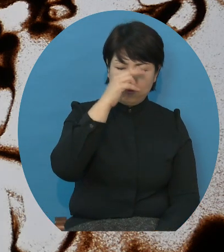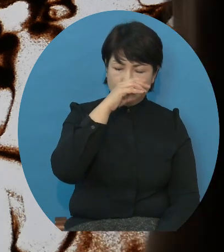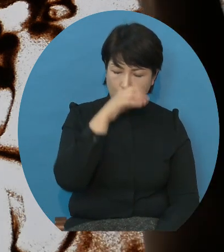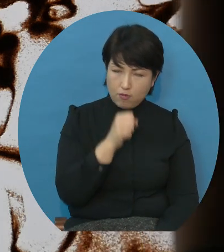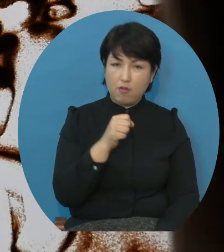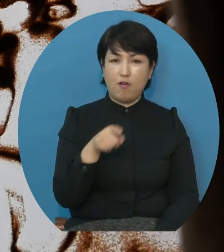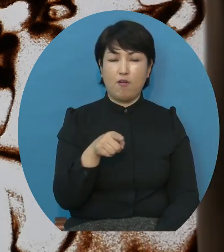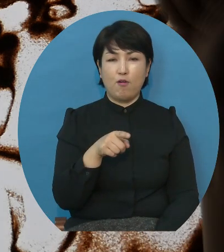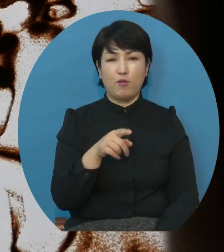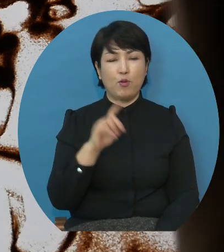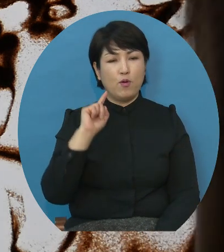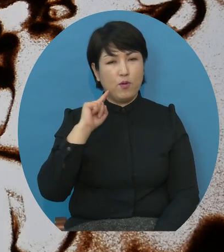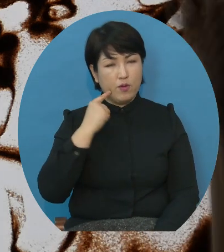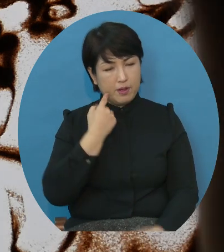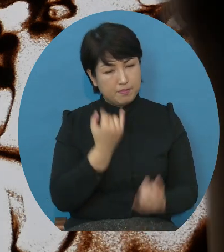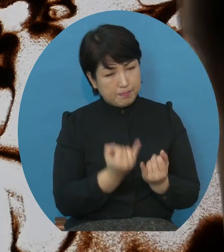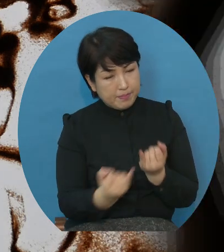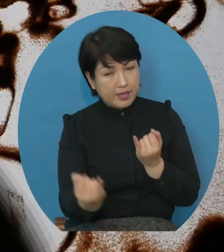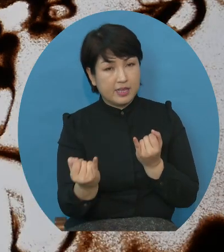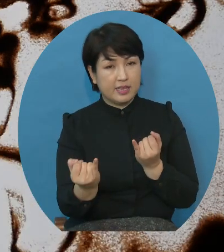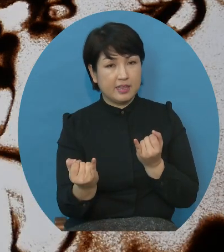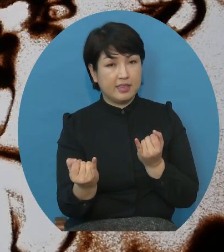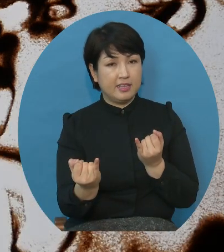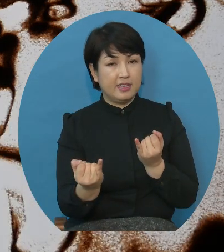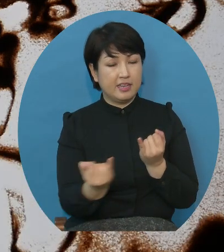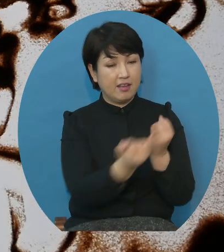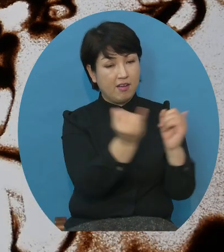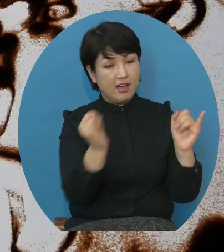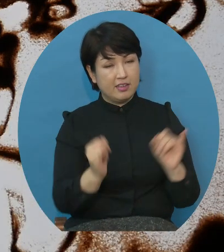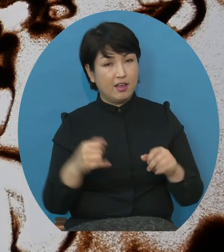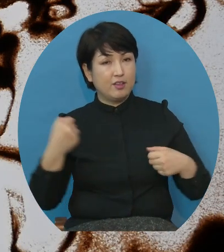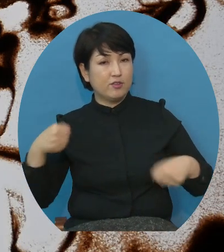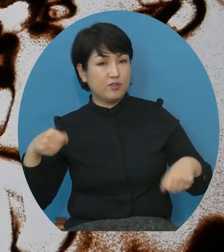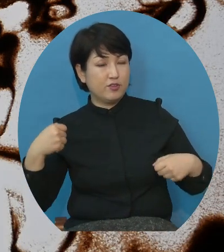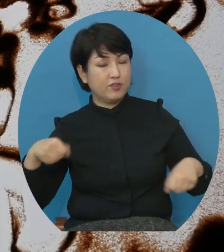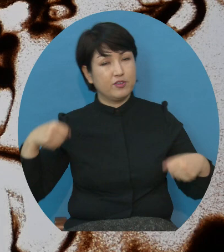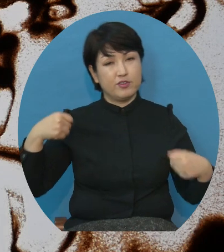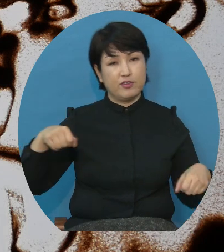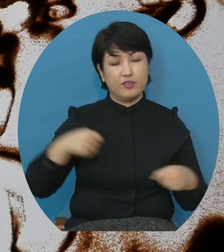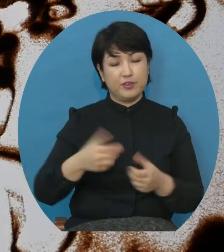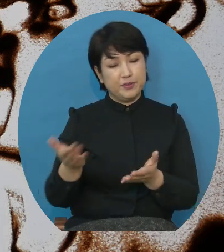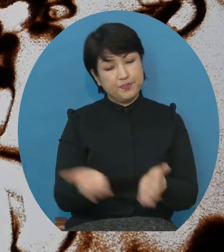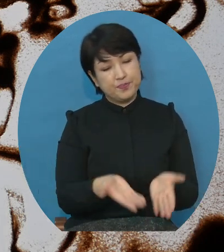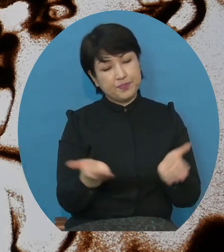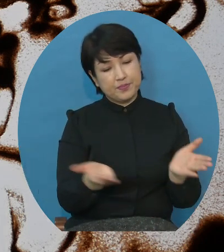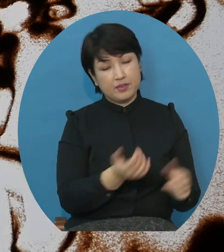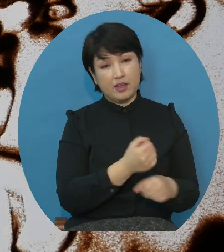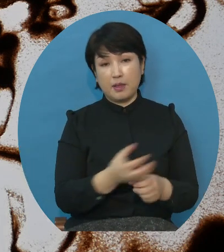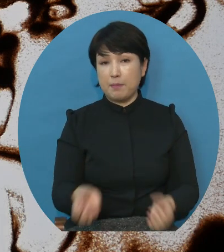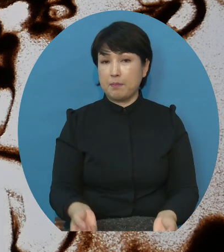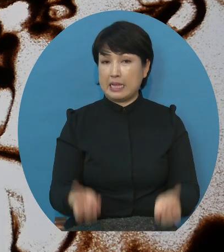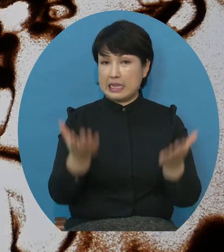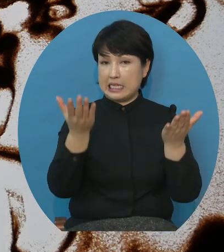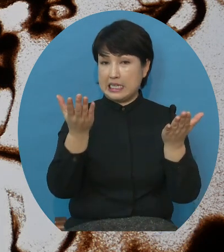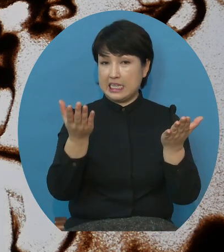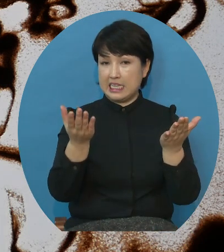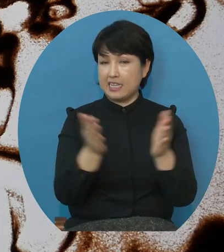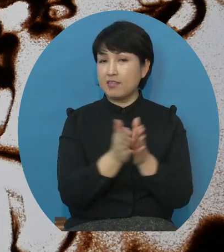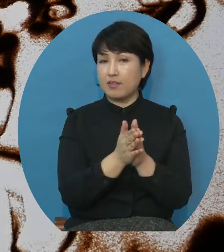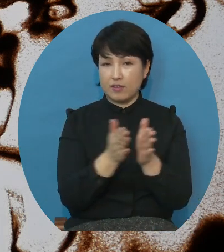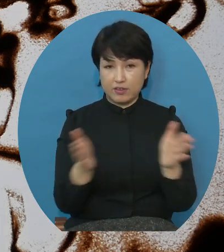술에 제일 아름다운 비녀 들이 춤을 추고 접대를 하는 그런 화는 파티를